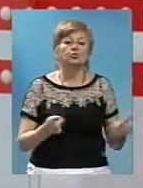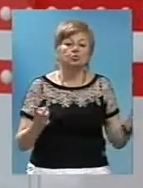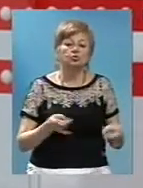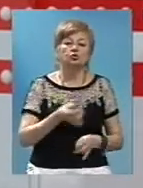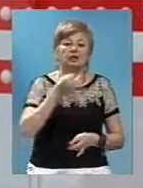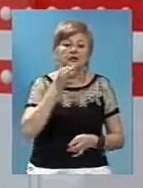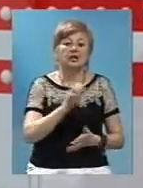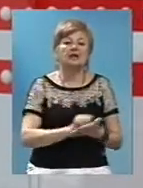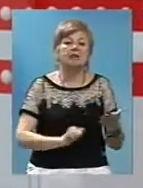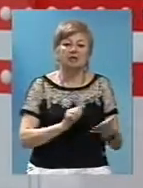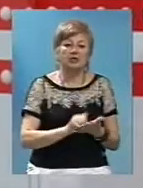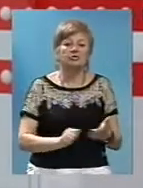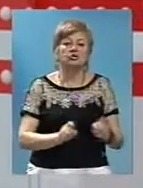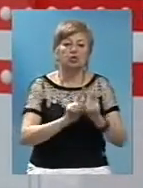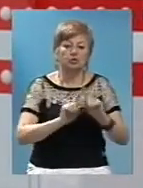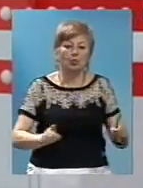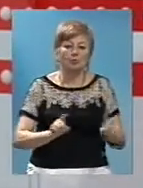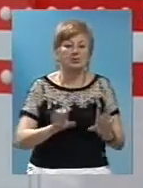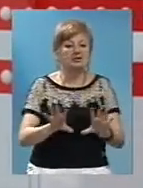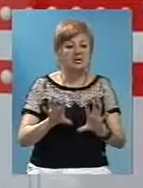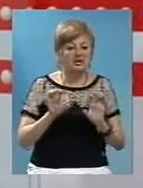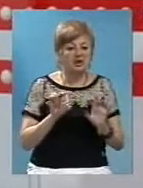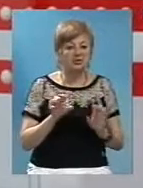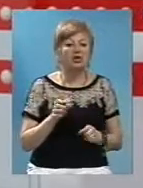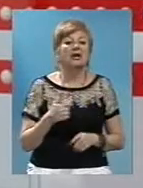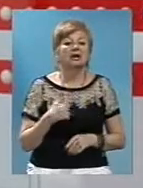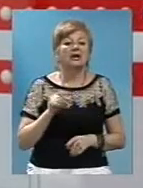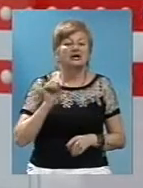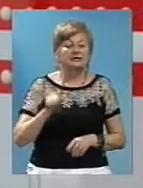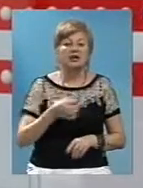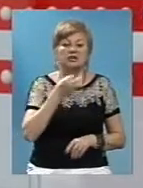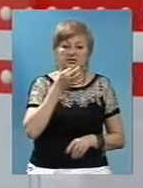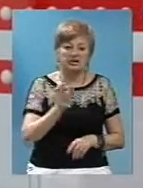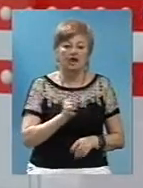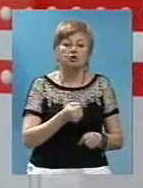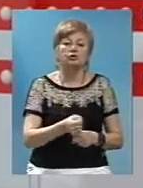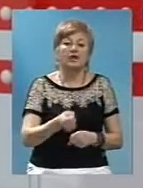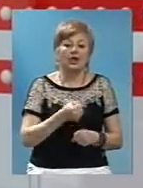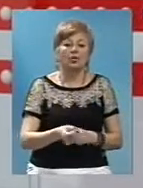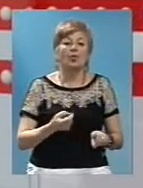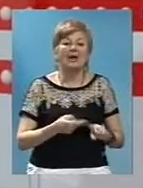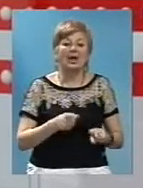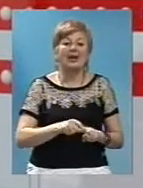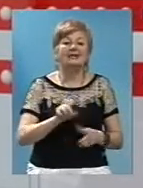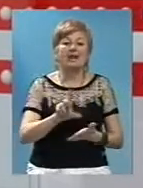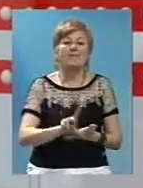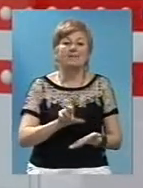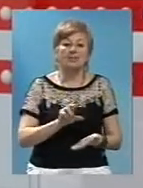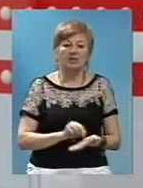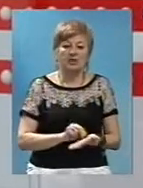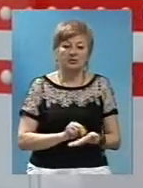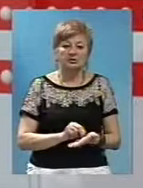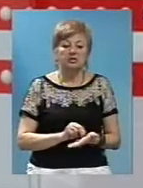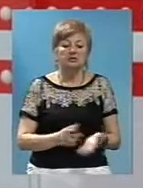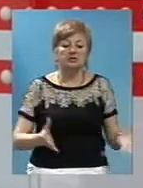причини ось такого неоднозначного сприйняття. Я навіть сказав би так, що тероризм – це яскравий приклад